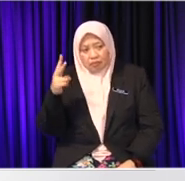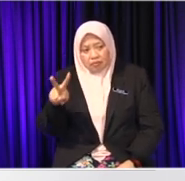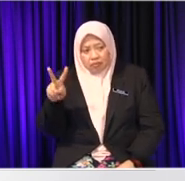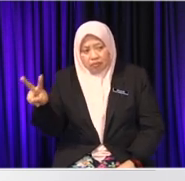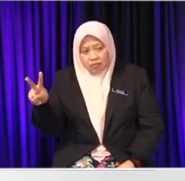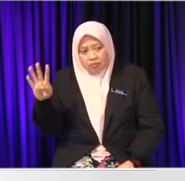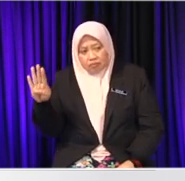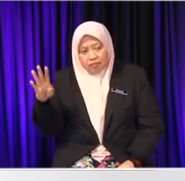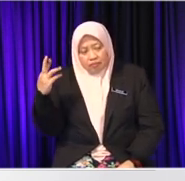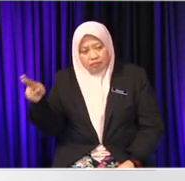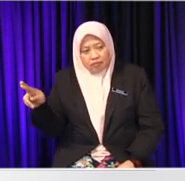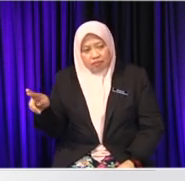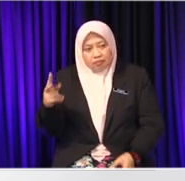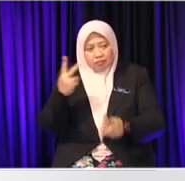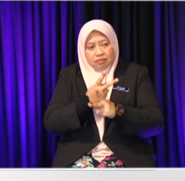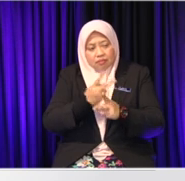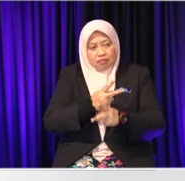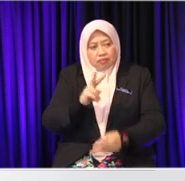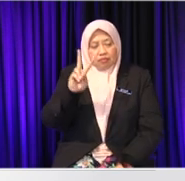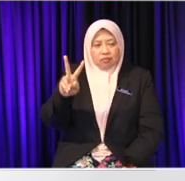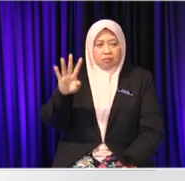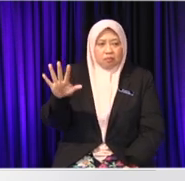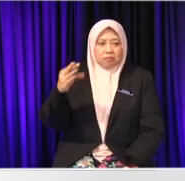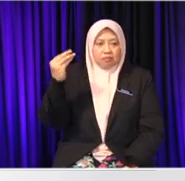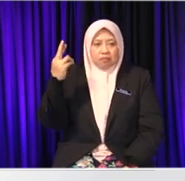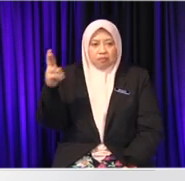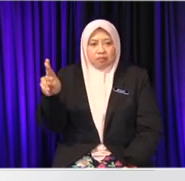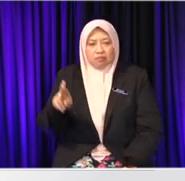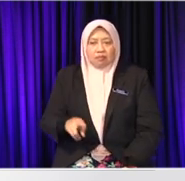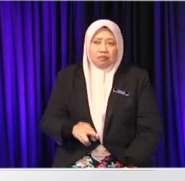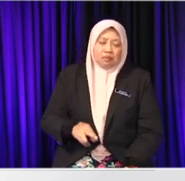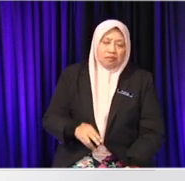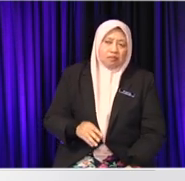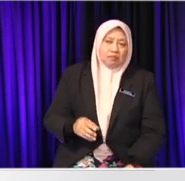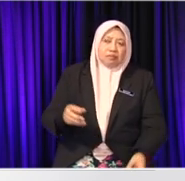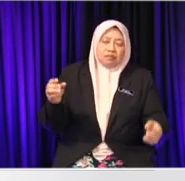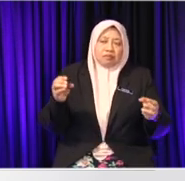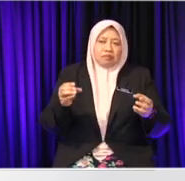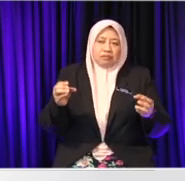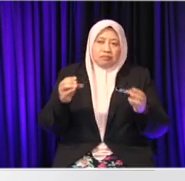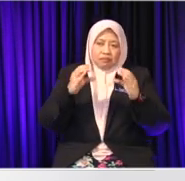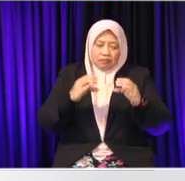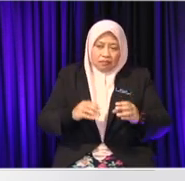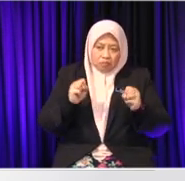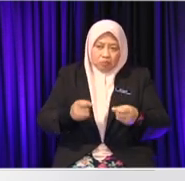kerugiannya berapa itu caranya dia boleh tuntut jadi dia